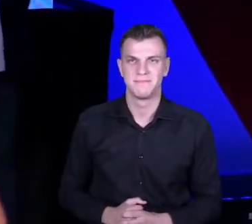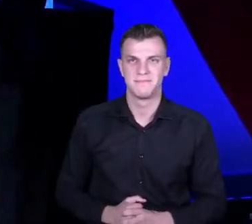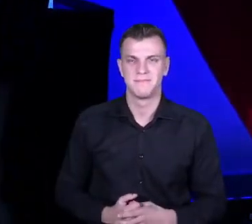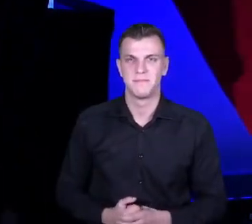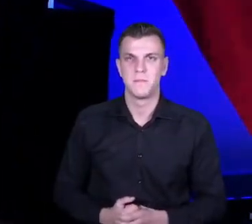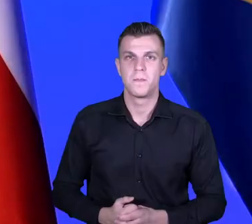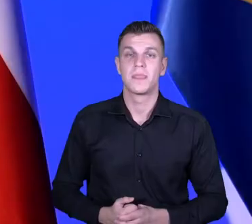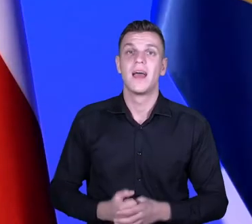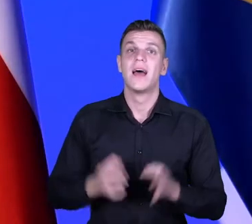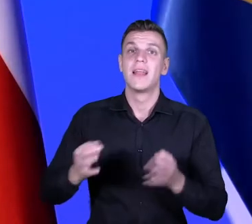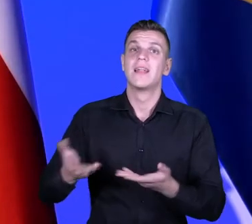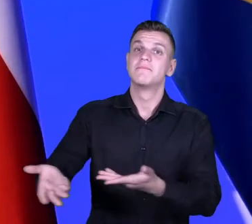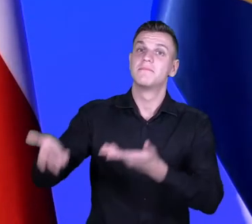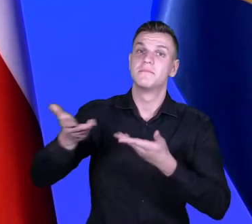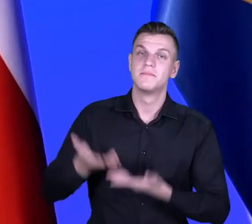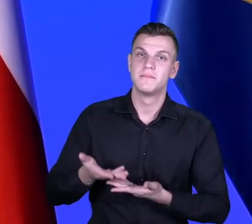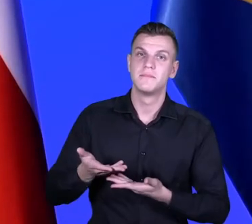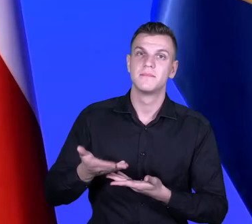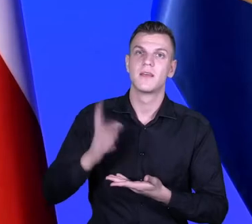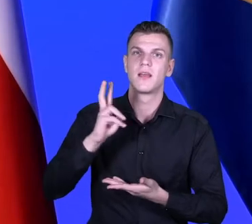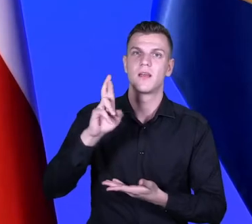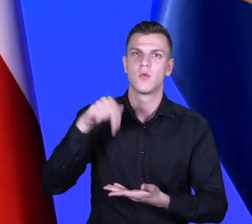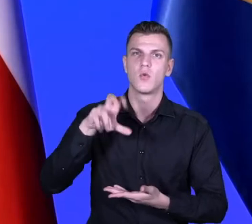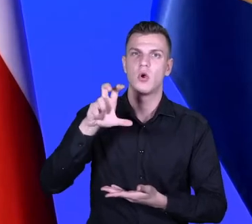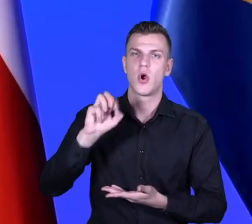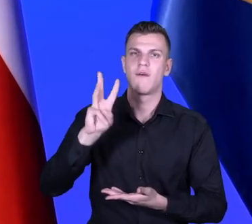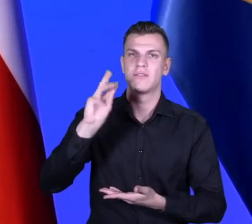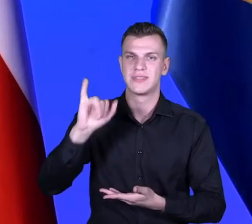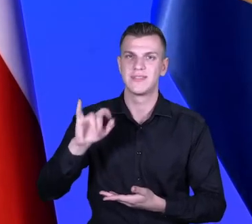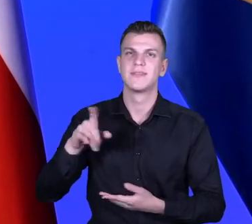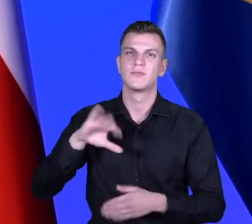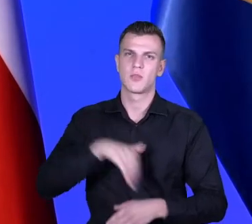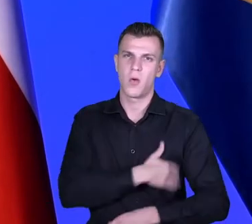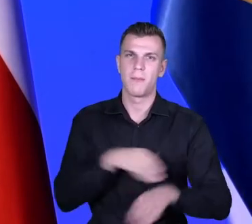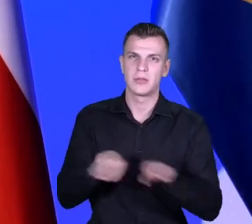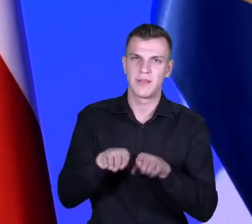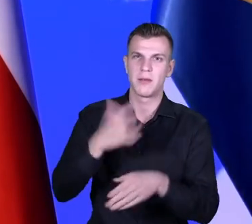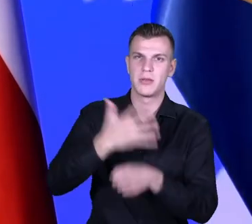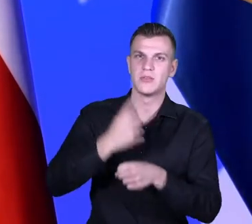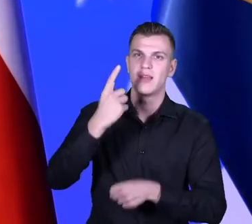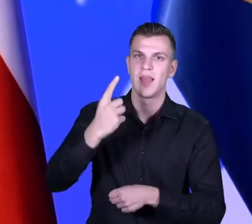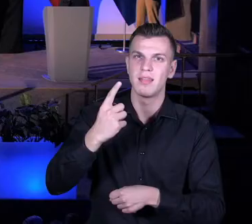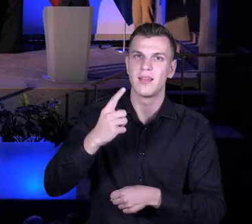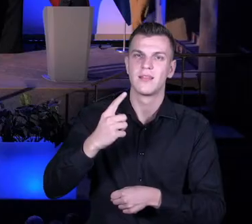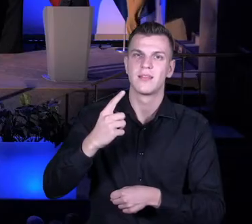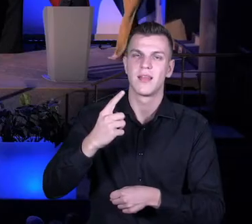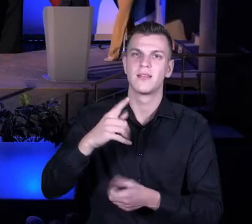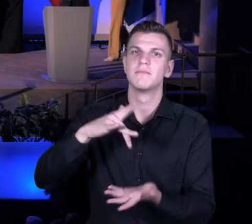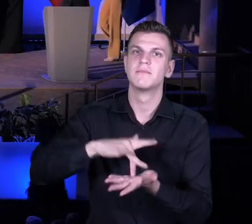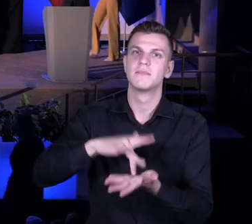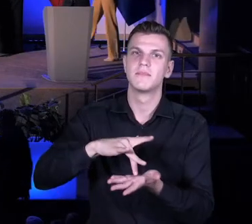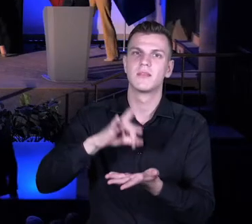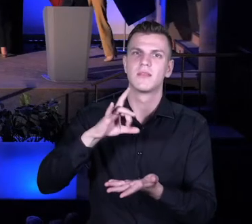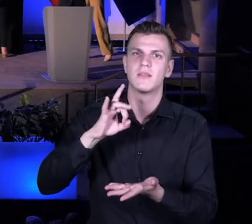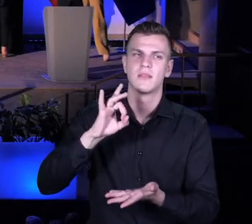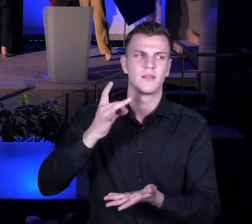I teraz ponowne zaproszenie na scenę dla Marka Krukowskiego, dyrektora Szkoły Podstawowej nr 51 imienia Jana Pawła II w